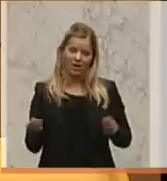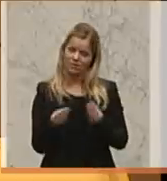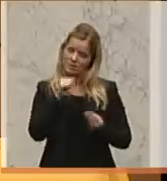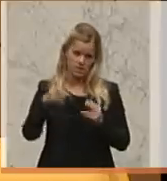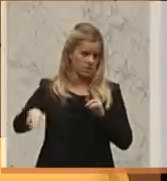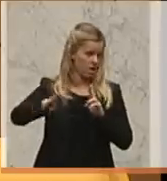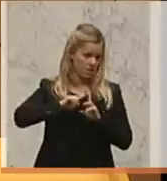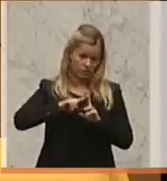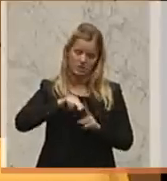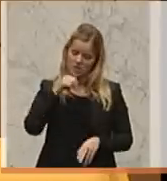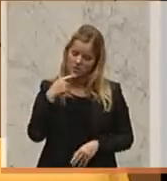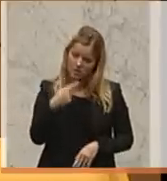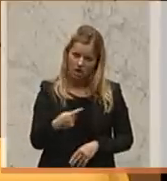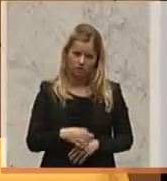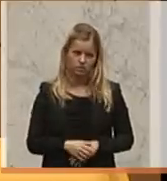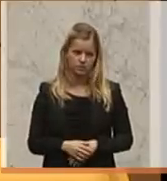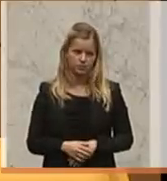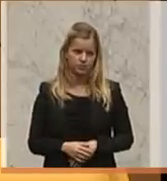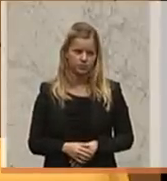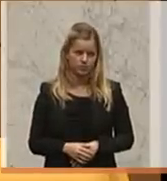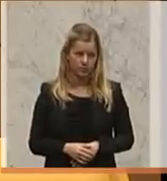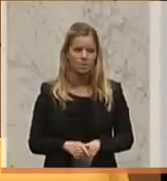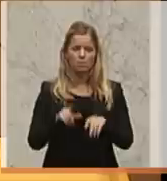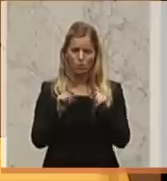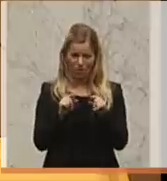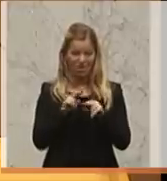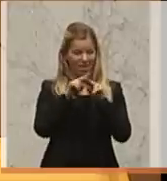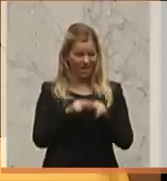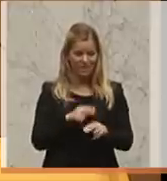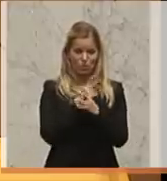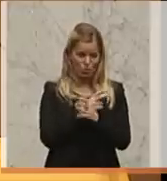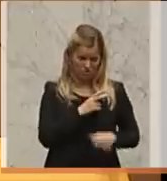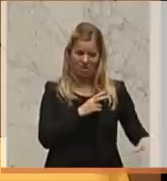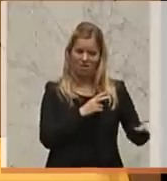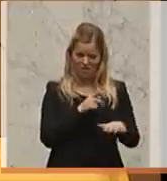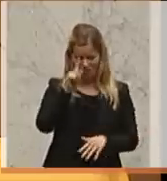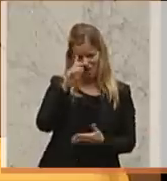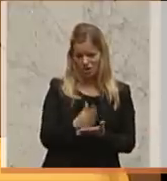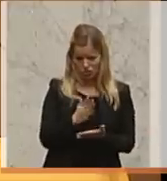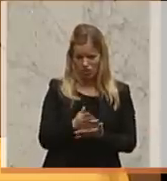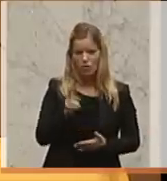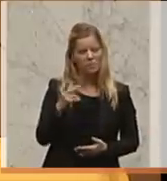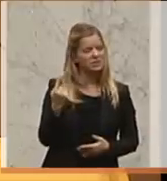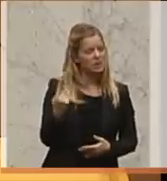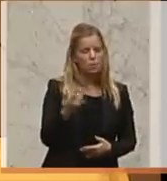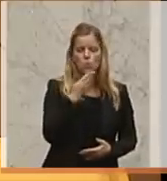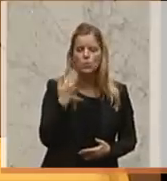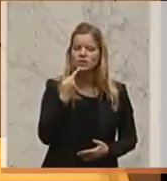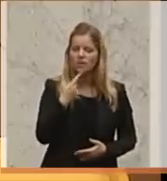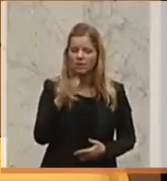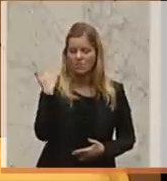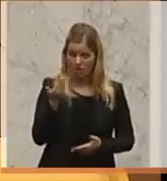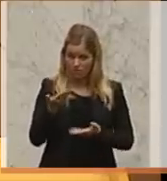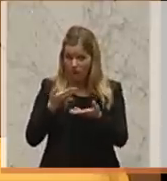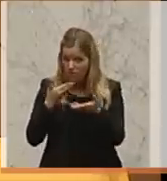Sie dort etwas nicht sagen, dann sagt das dem Rest in Österreich sehr viel. Denn Sie haben nicht gesagt, ob Sie verhandelt haben. Sie haben nicht